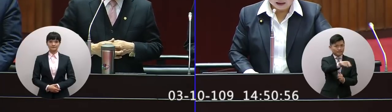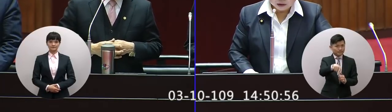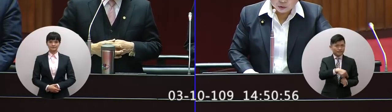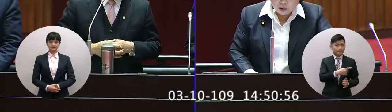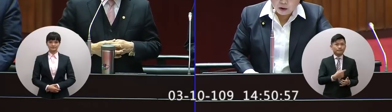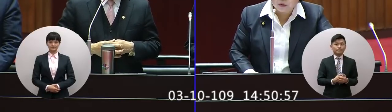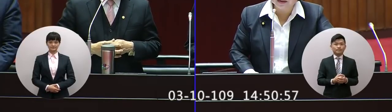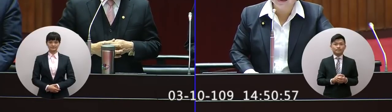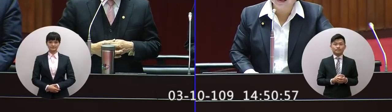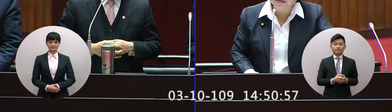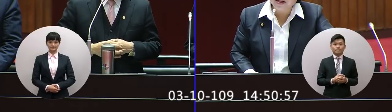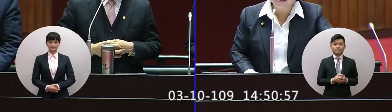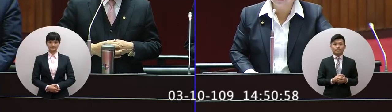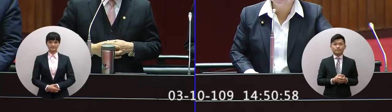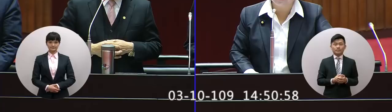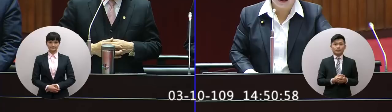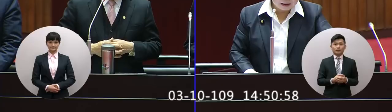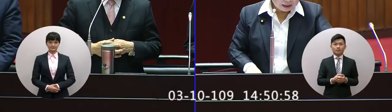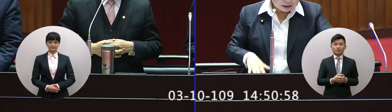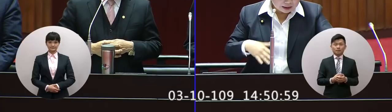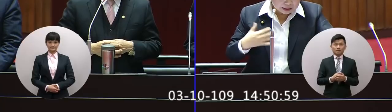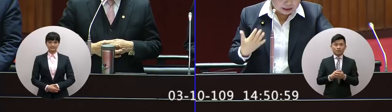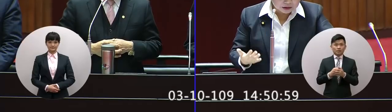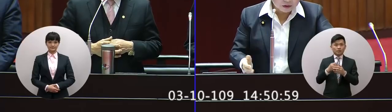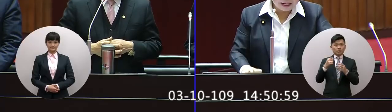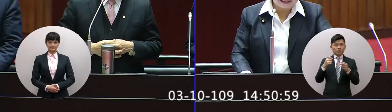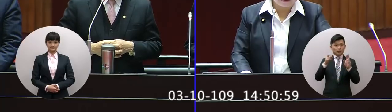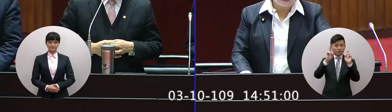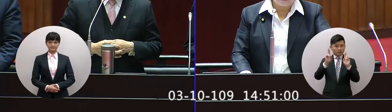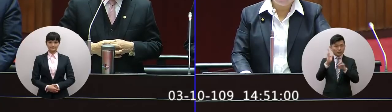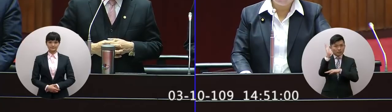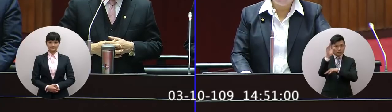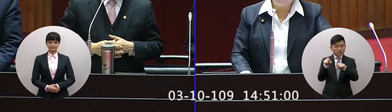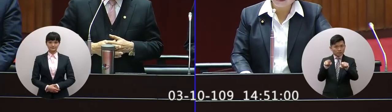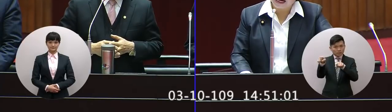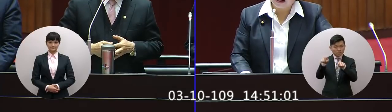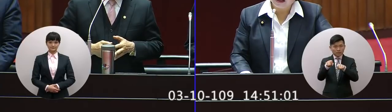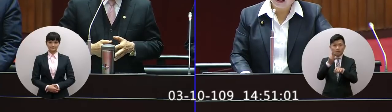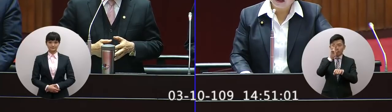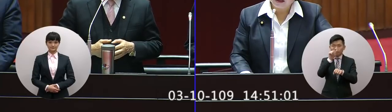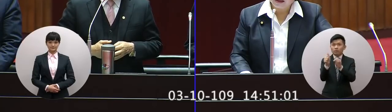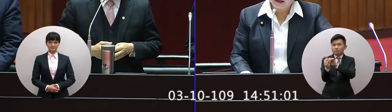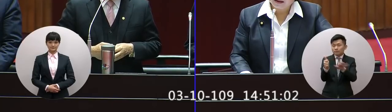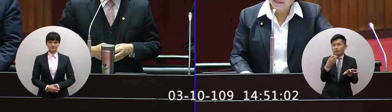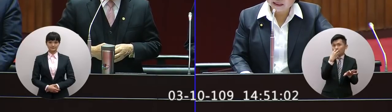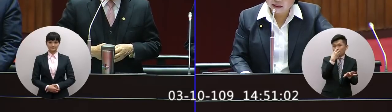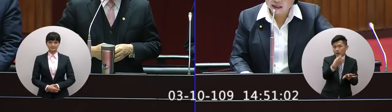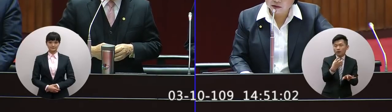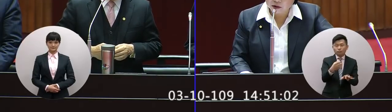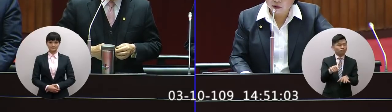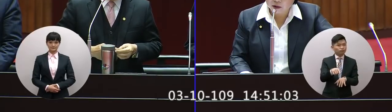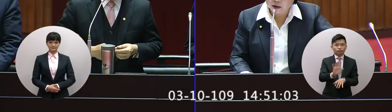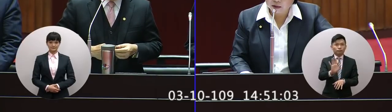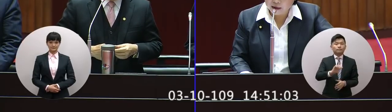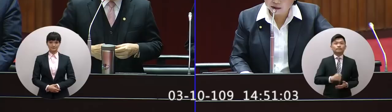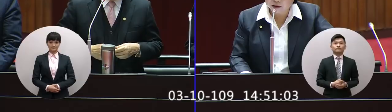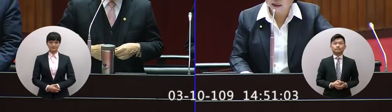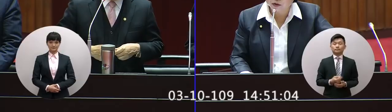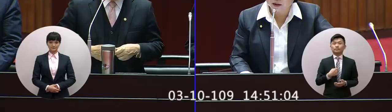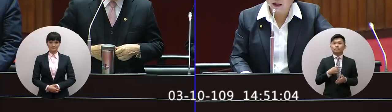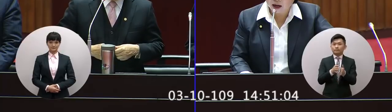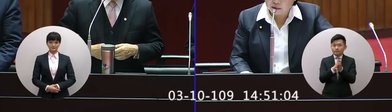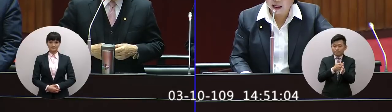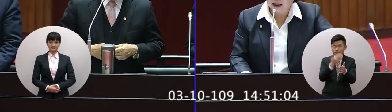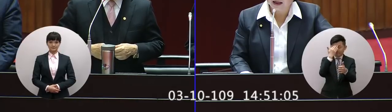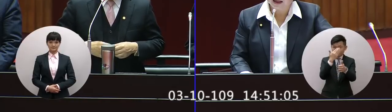为错误的能源政策的一个受害者。院长，本席的要求拜